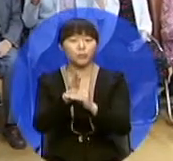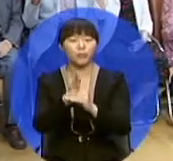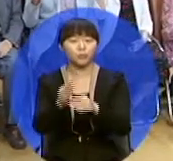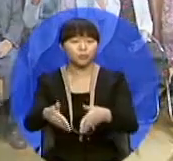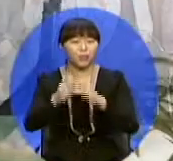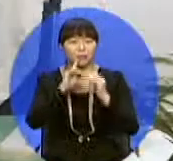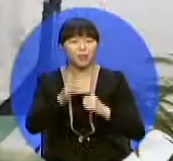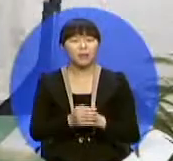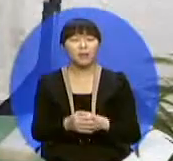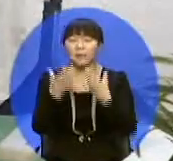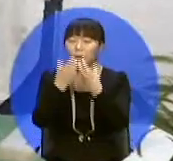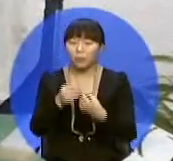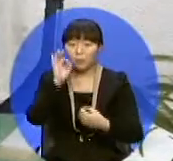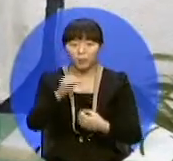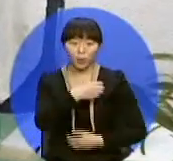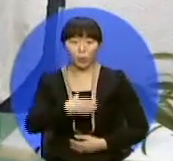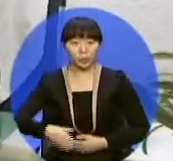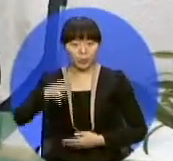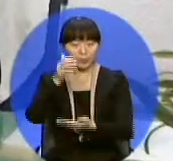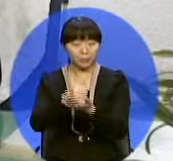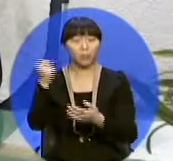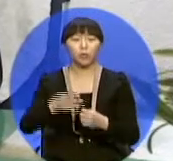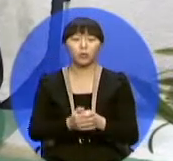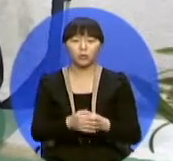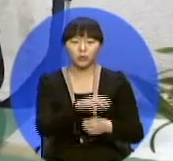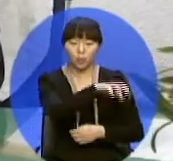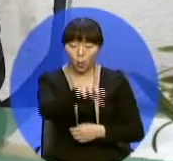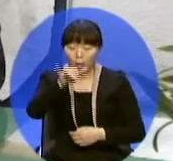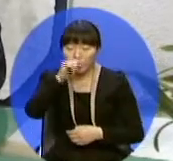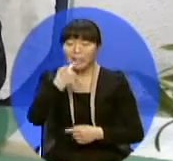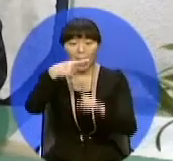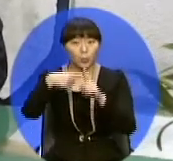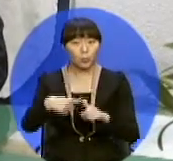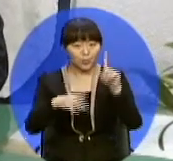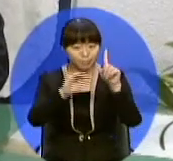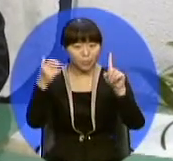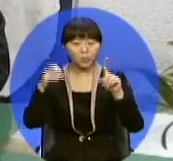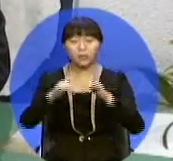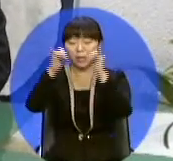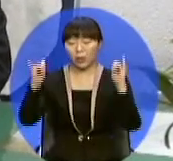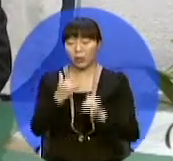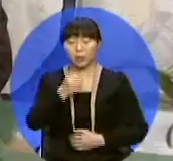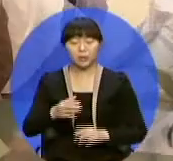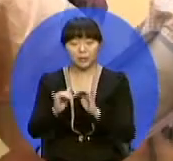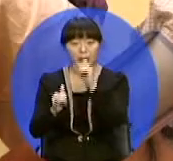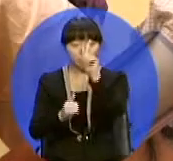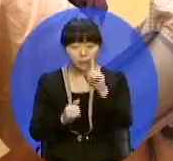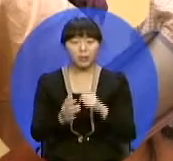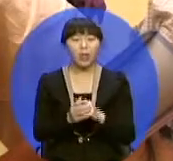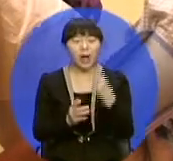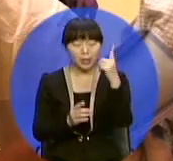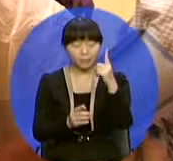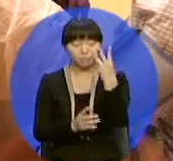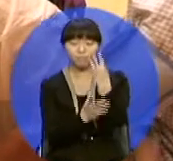겁니다. 일례로 동장님과. 네. 또 그 동에 배치되는 간호사 한 분, 사회복지사 한 분, 이 세 분이